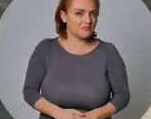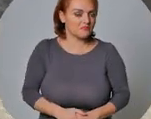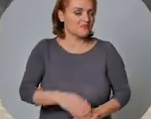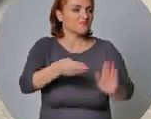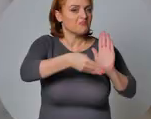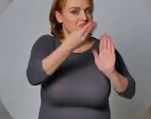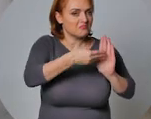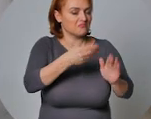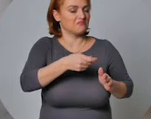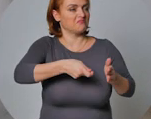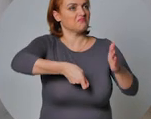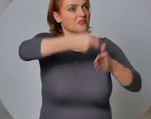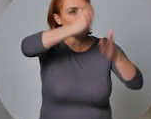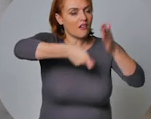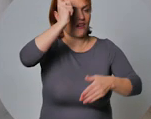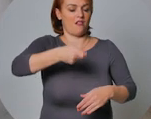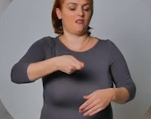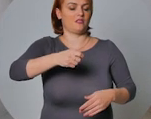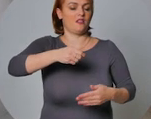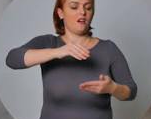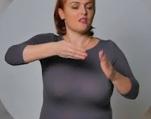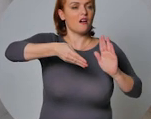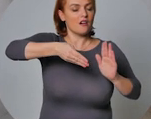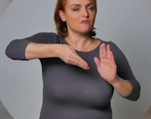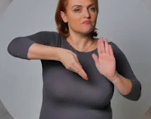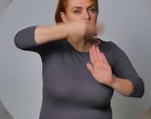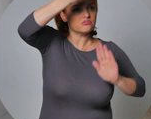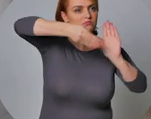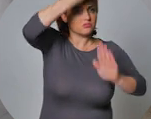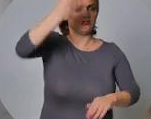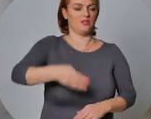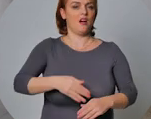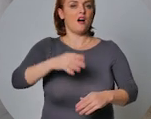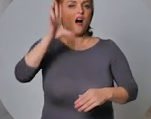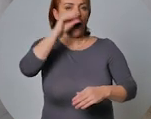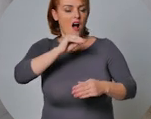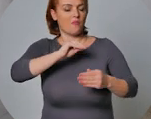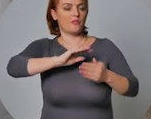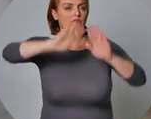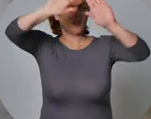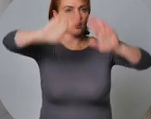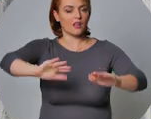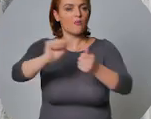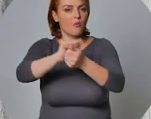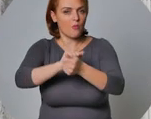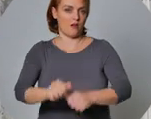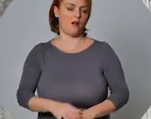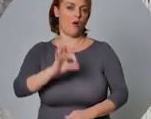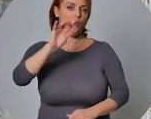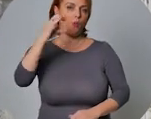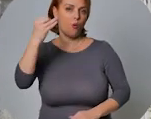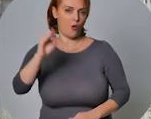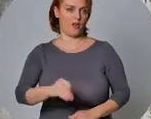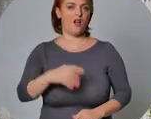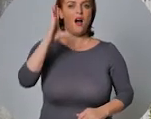perete, la ștucăturit, la încleieta boia pe perete, la încleiet tapetă, la bătut